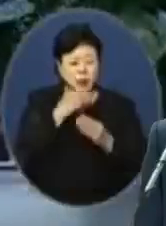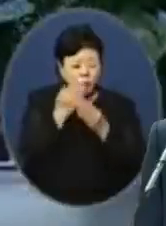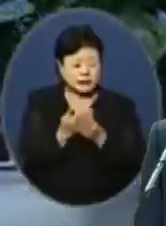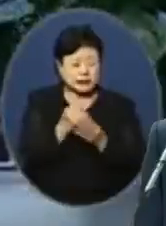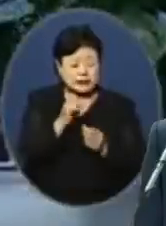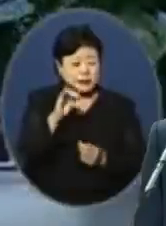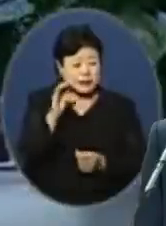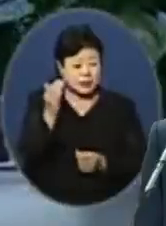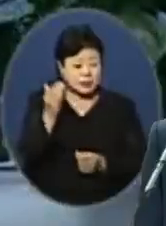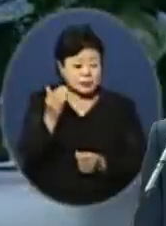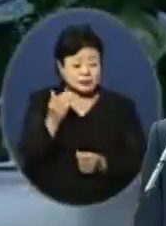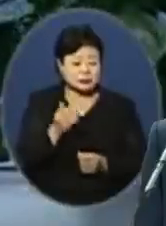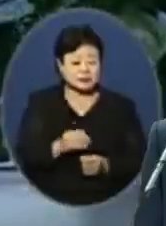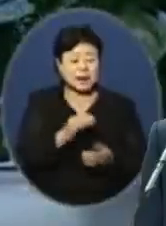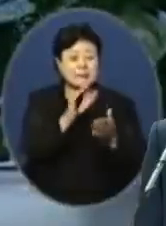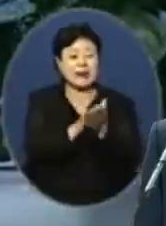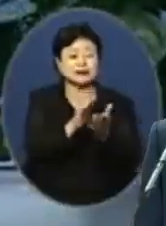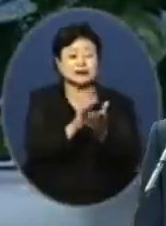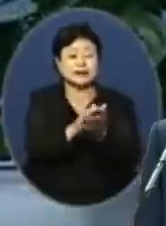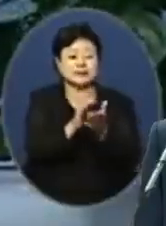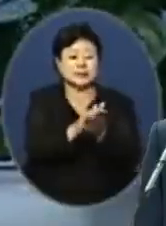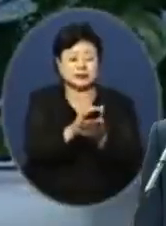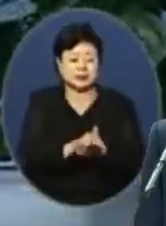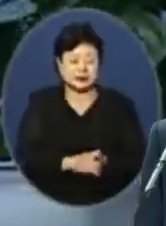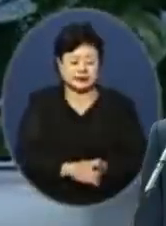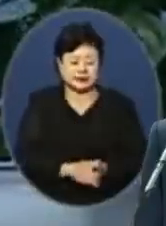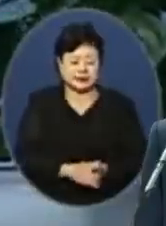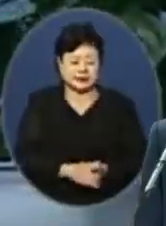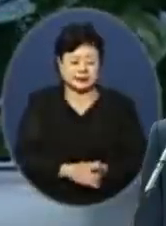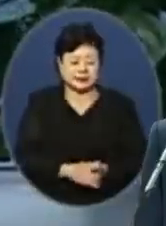완전한 사람이 되어서 모든 사람에게 박수를 받으면서